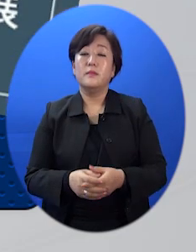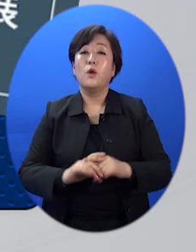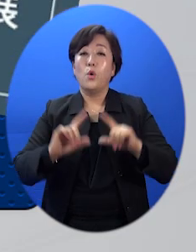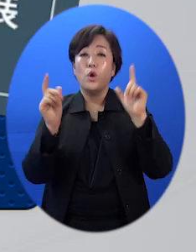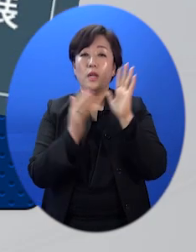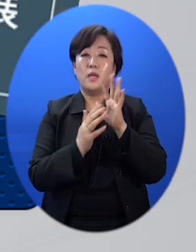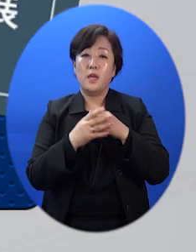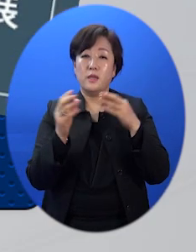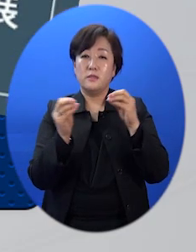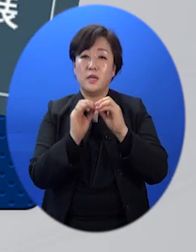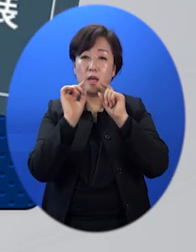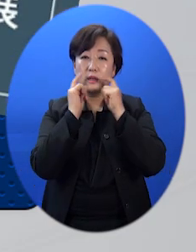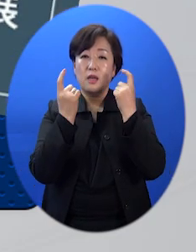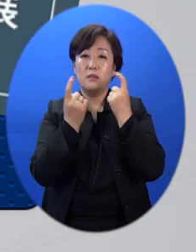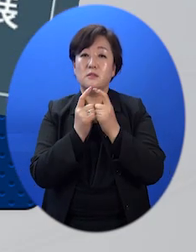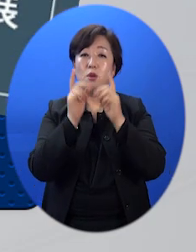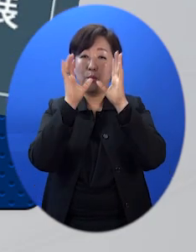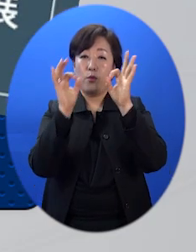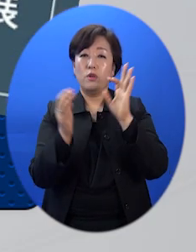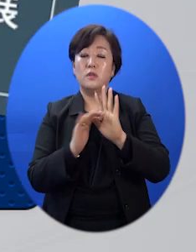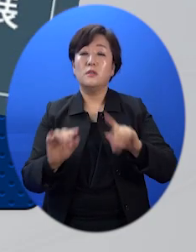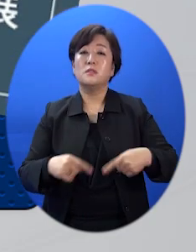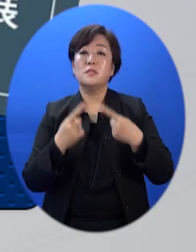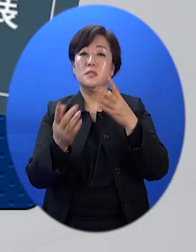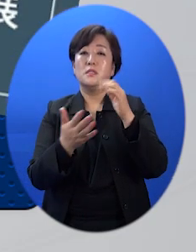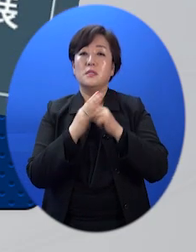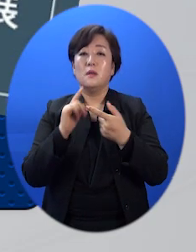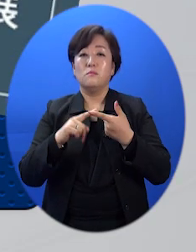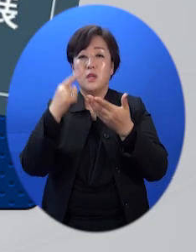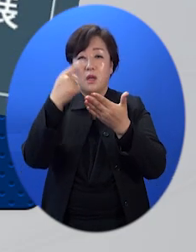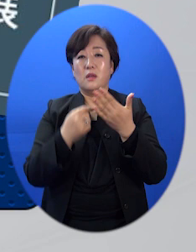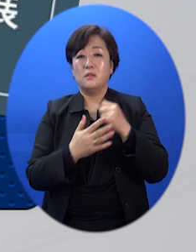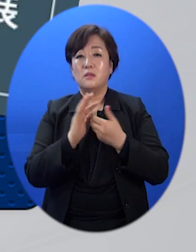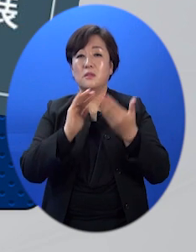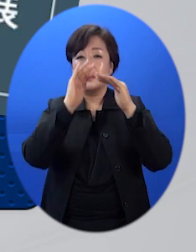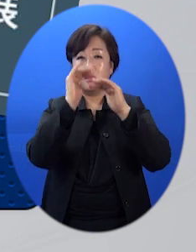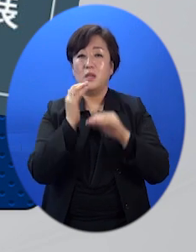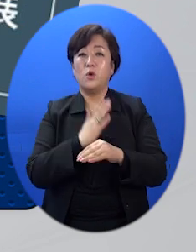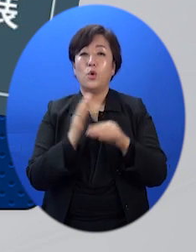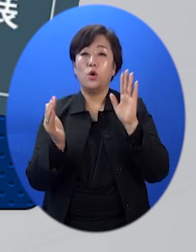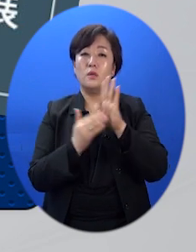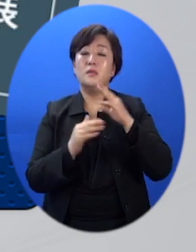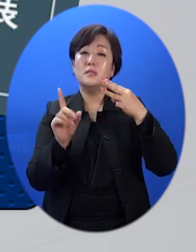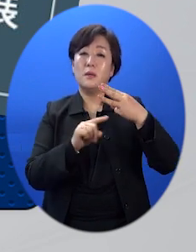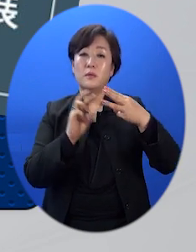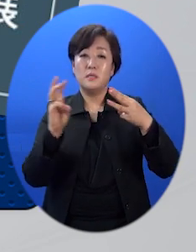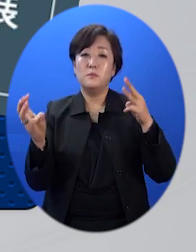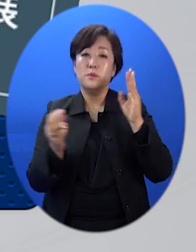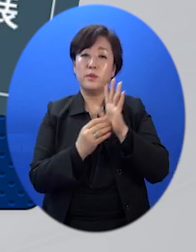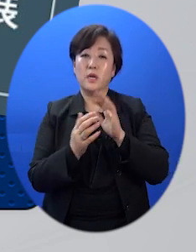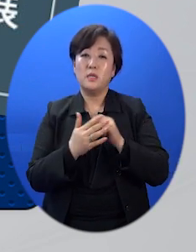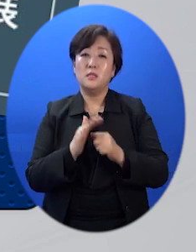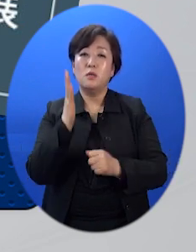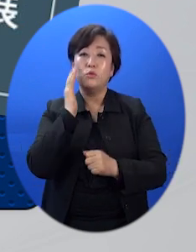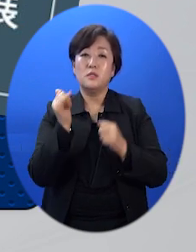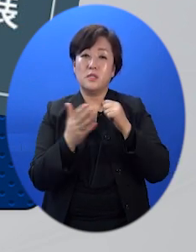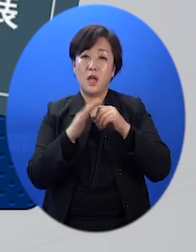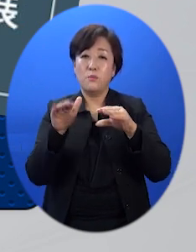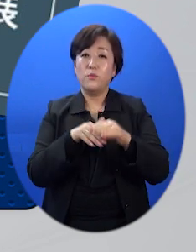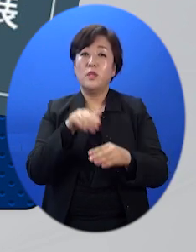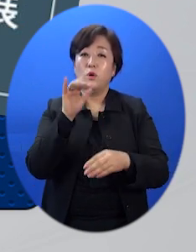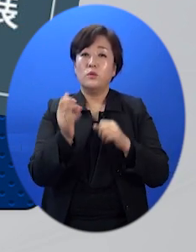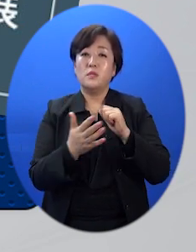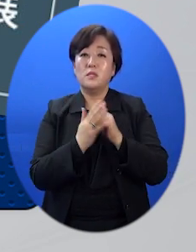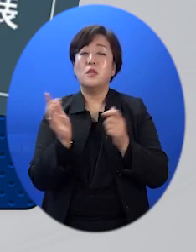올해 작가 개인전에 선정된 참여 작가들의 기증 작품을 만나볼 수 있는 전시를 3월 30일까지